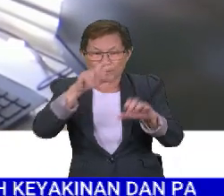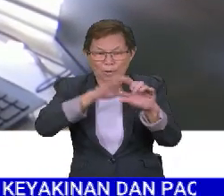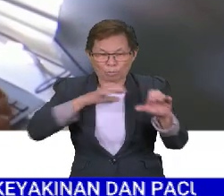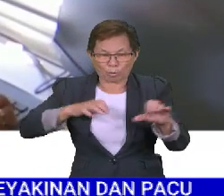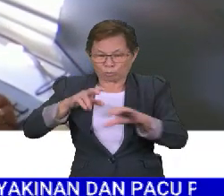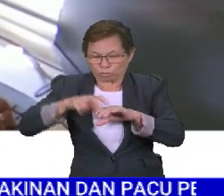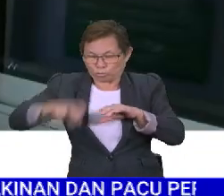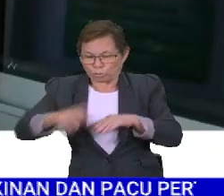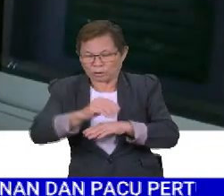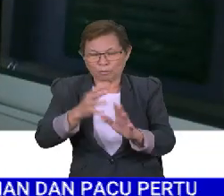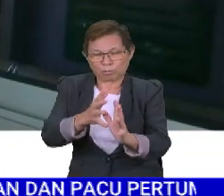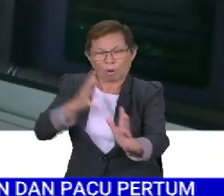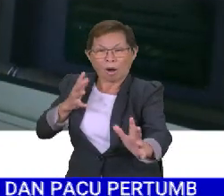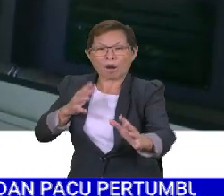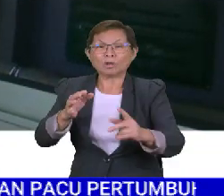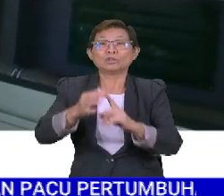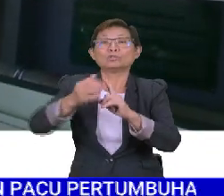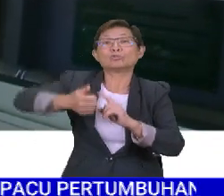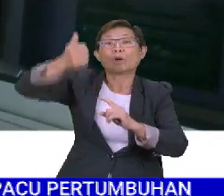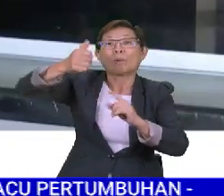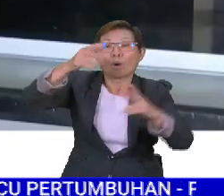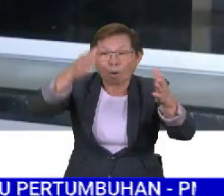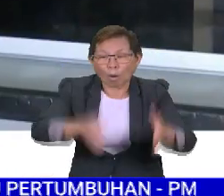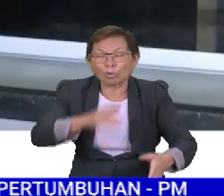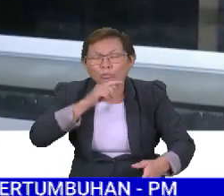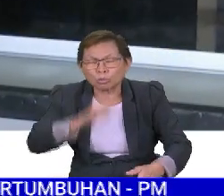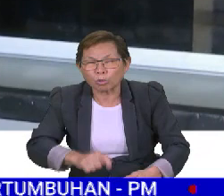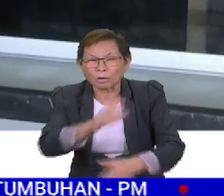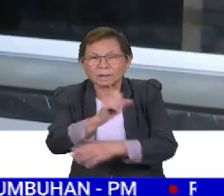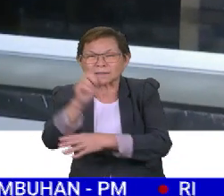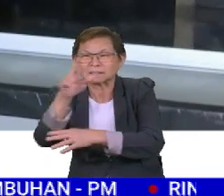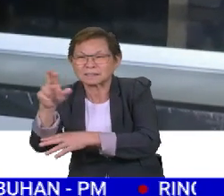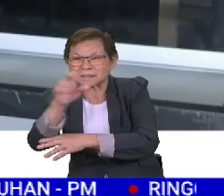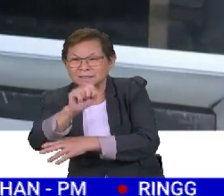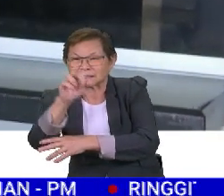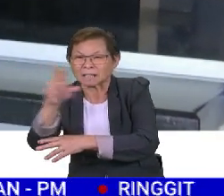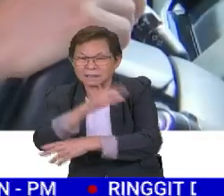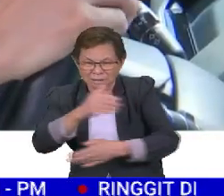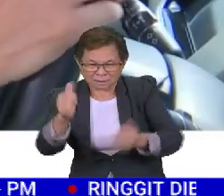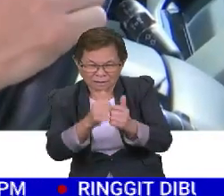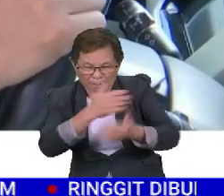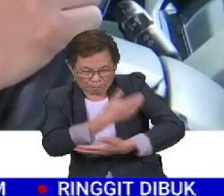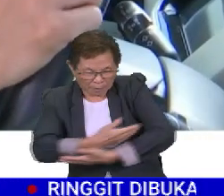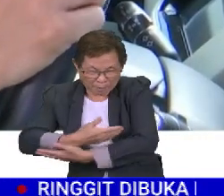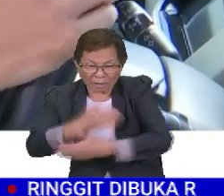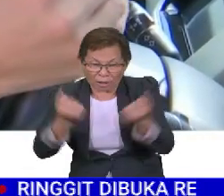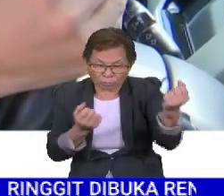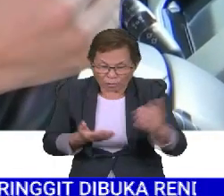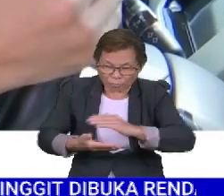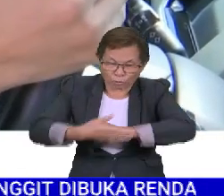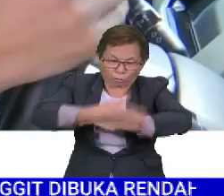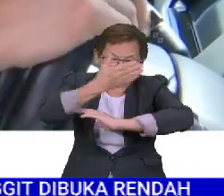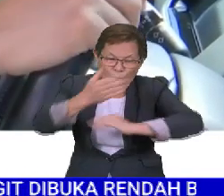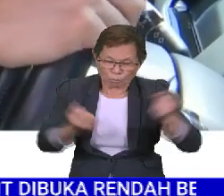beratur. Terutama orang yang dewasa, yang senior dengan budak, dengan baby. Jadi kalau drive thru memang